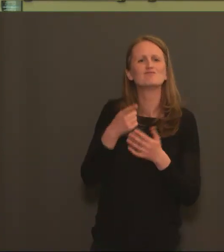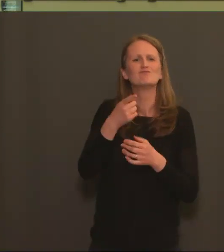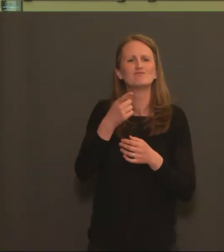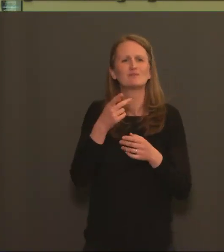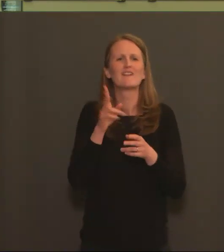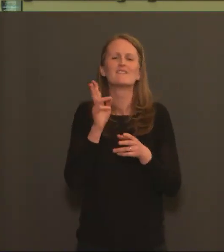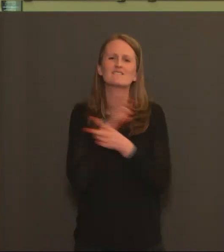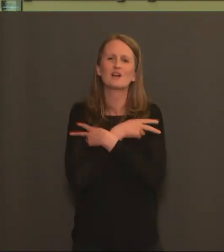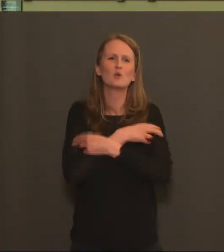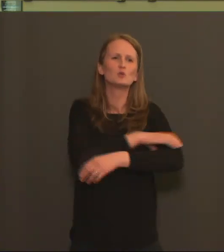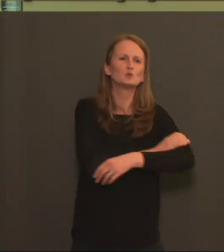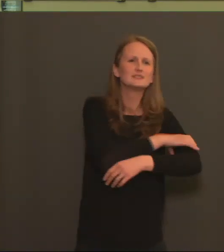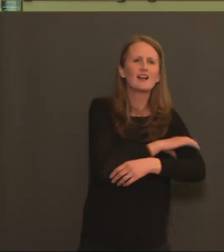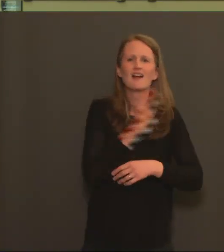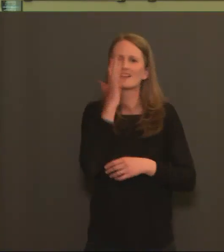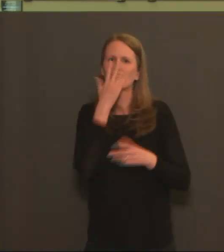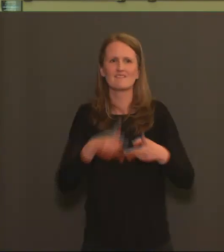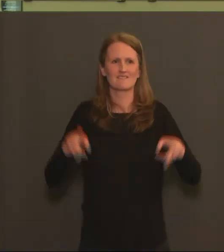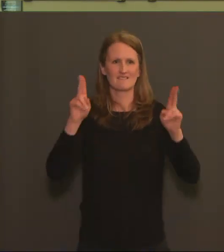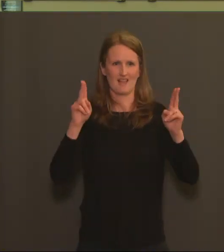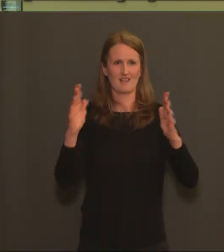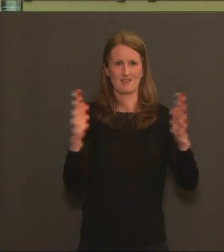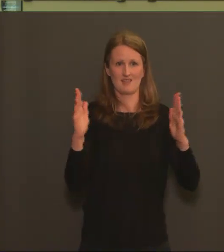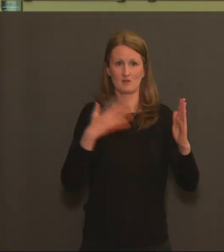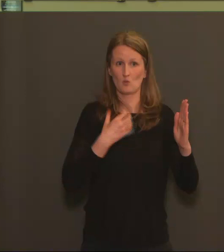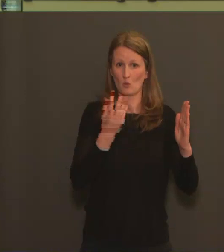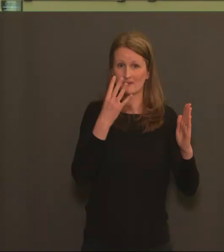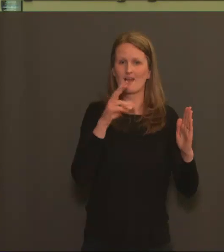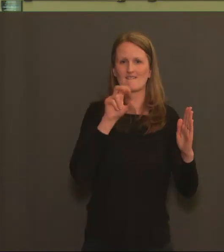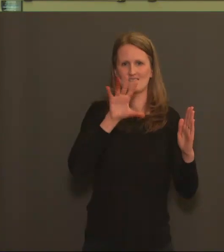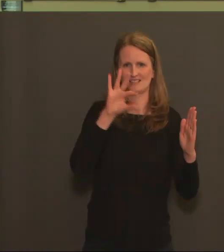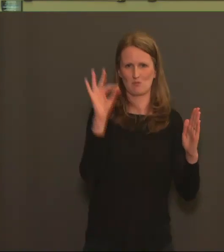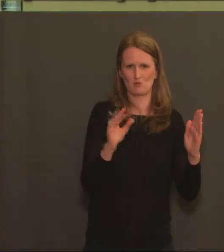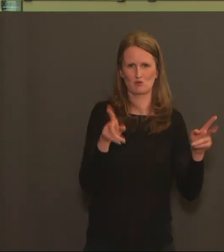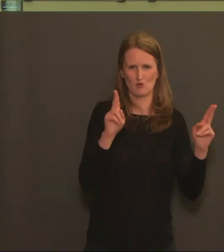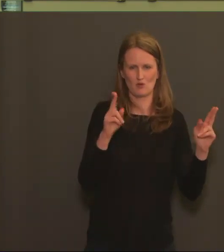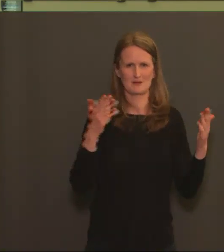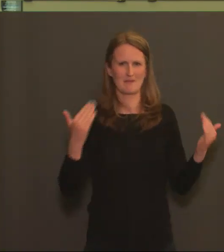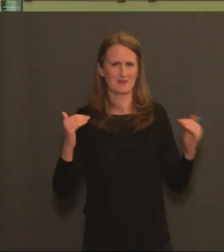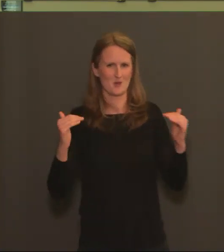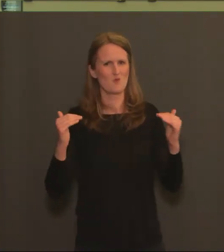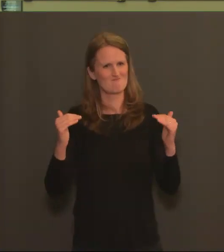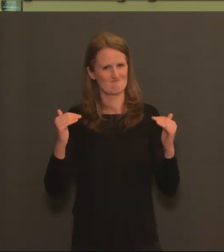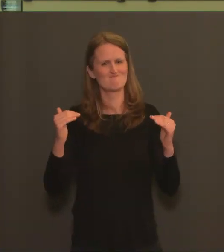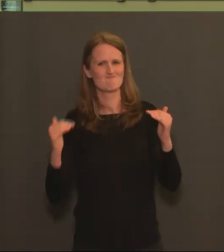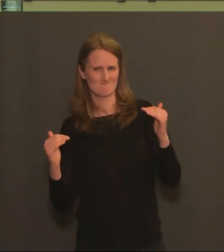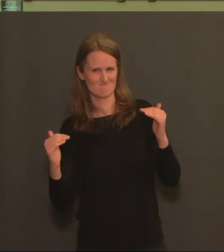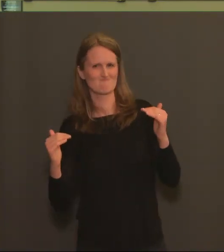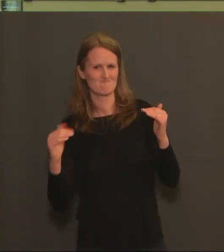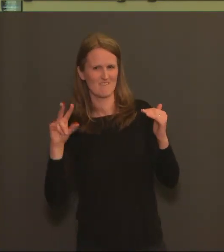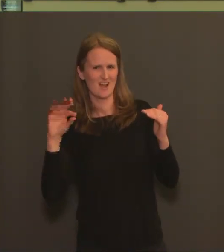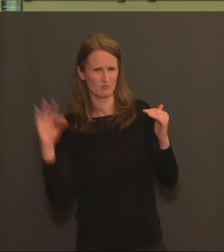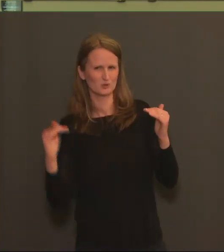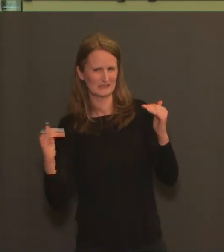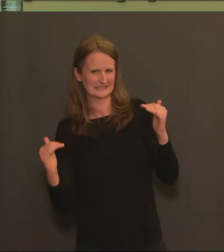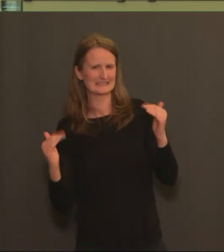6% de télétravail. En octobre, juste avant la deuxième vague, au moment où commençaient à